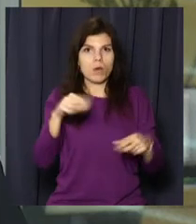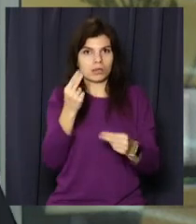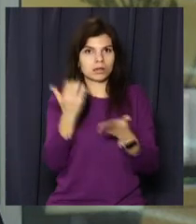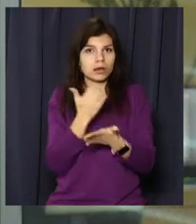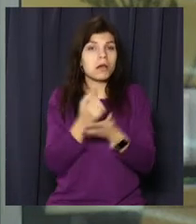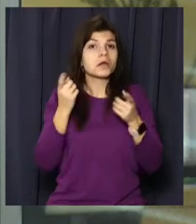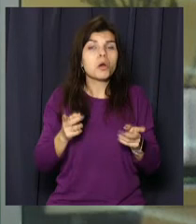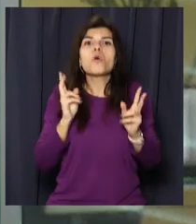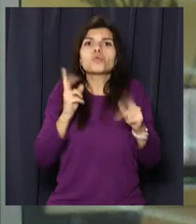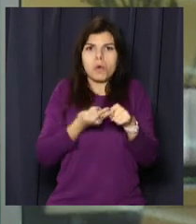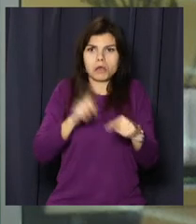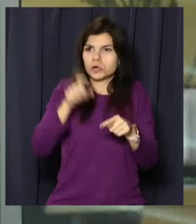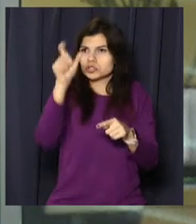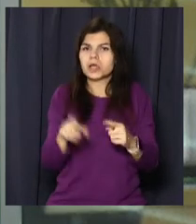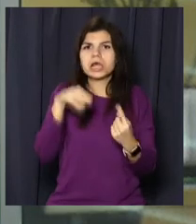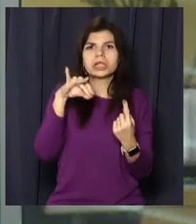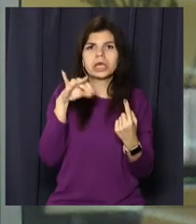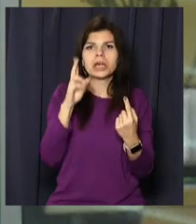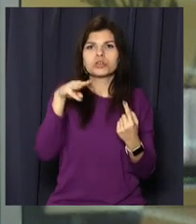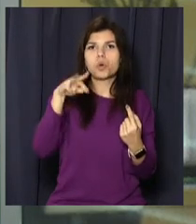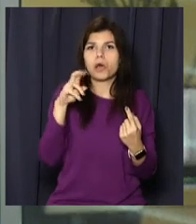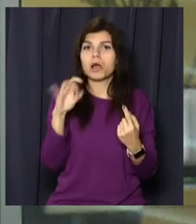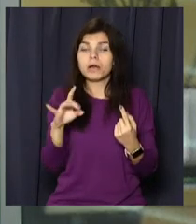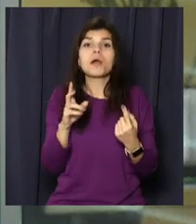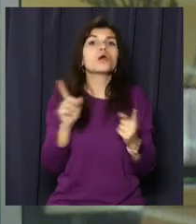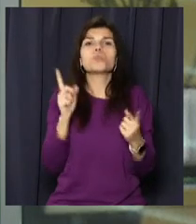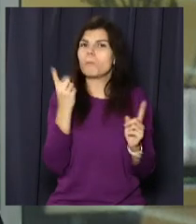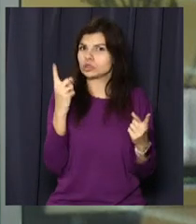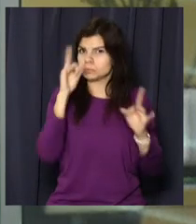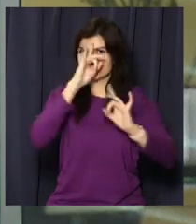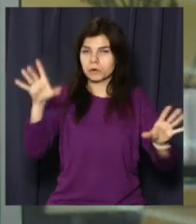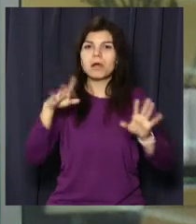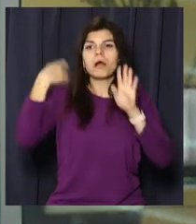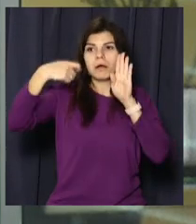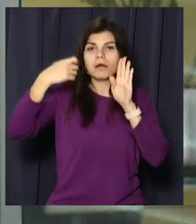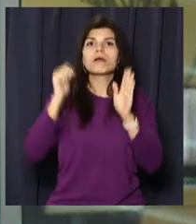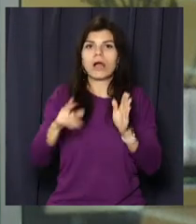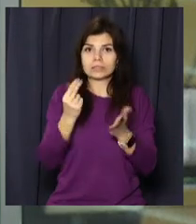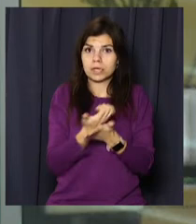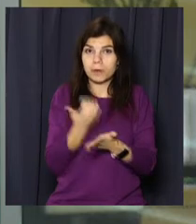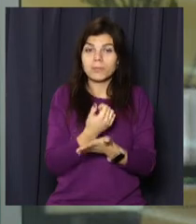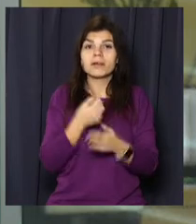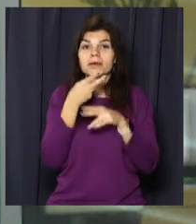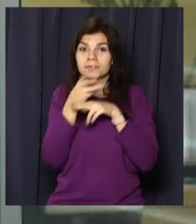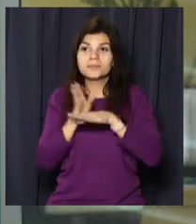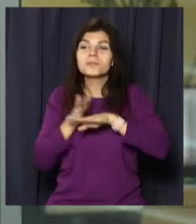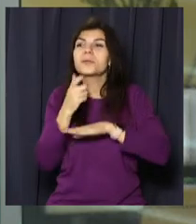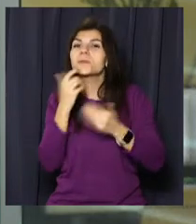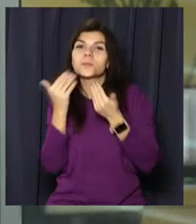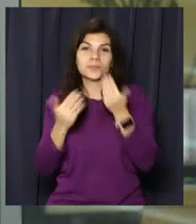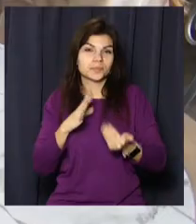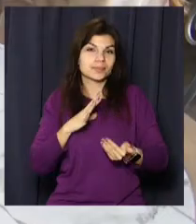Тож, хто такі тіктокери? Чому ця соцмережа така популярна? Та як заробити, знімаючи відео, дізнавалися наші